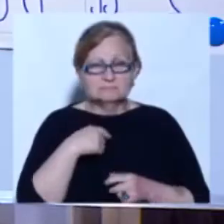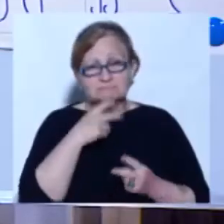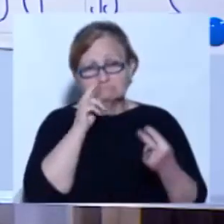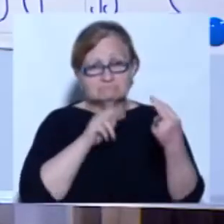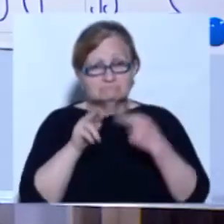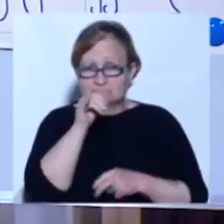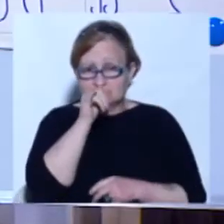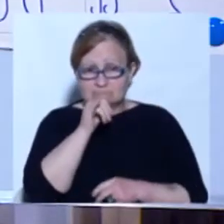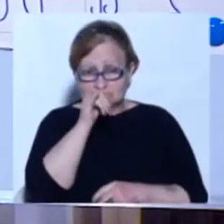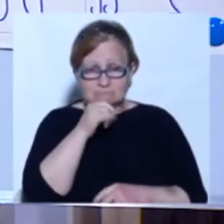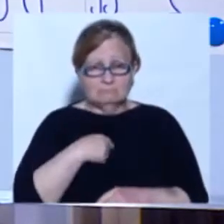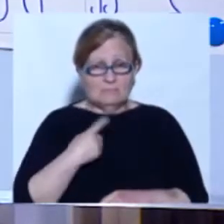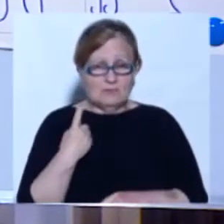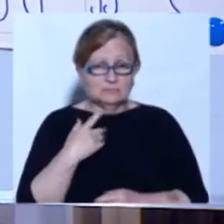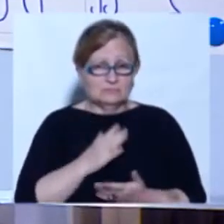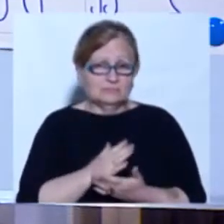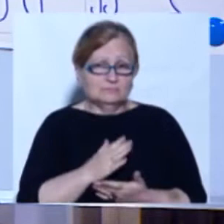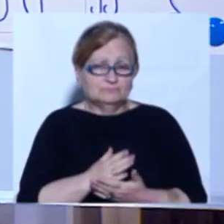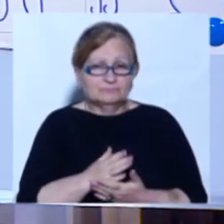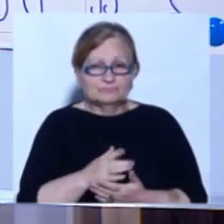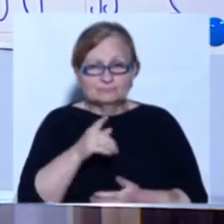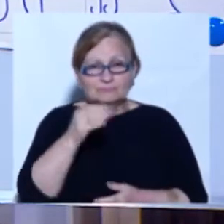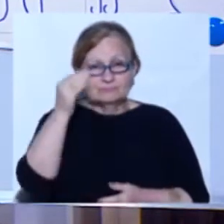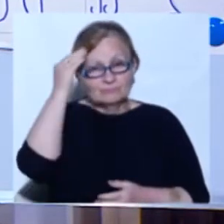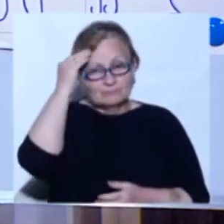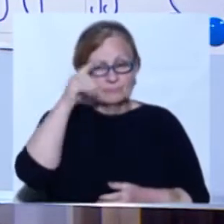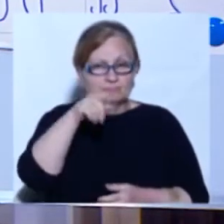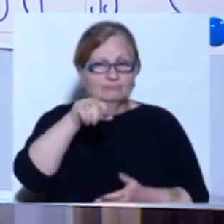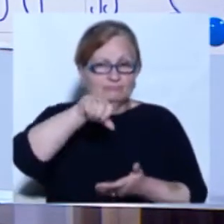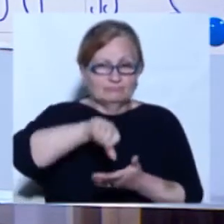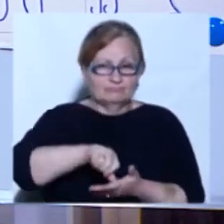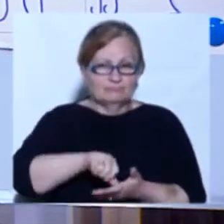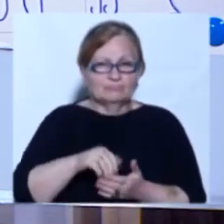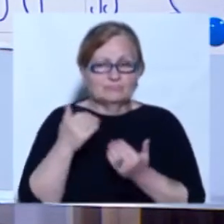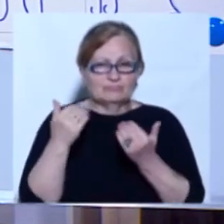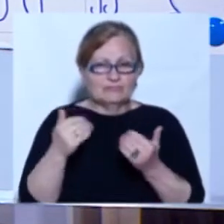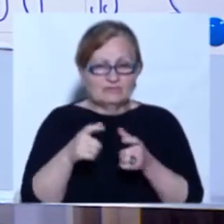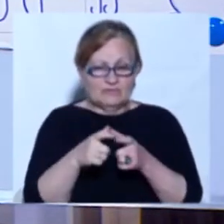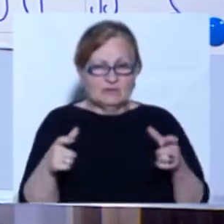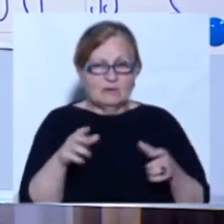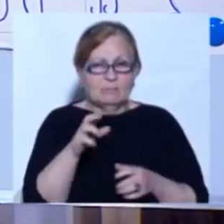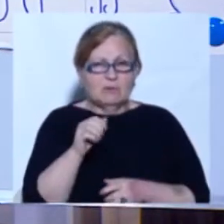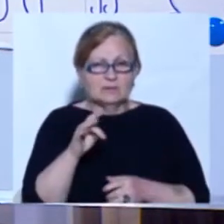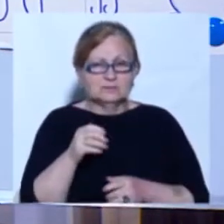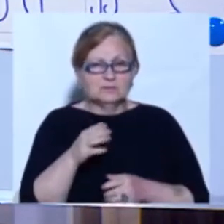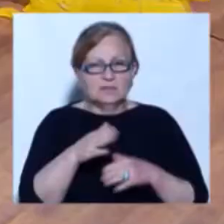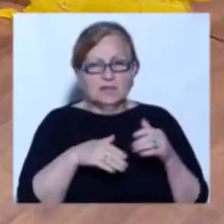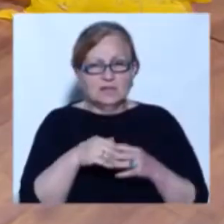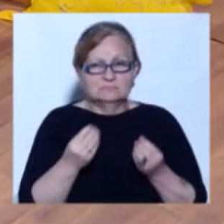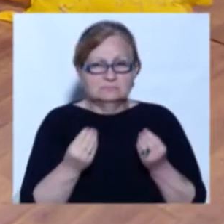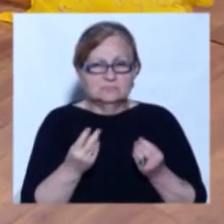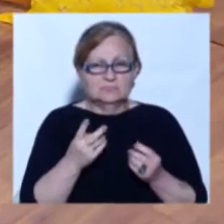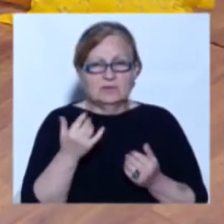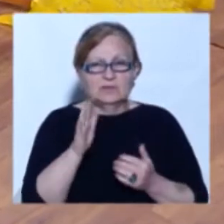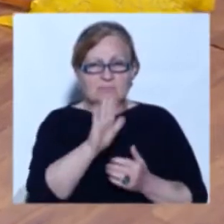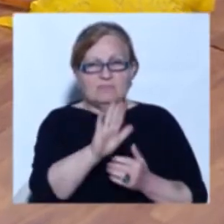ვარ, ამიტომ წარმოიდგინეთ, რომ თქვენს თამაშობთ და თქვენი ბარათი წესით ხელში უნდა გეკავოთ, მაგრამ ახლა